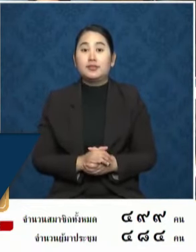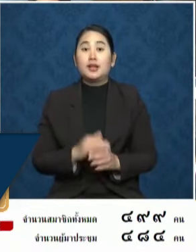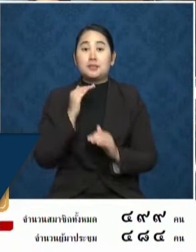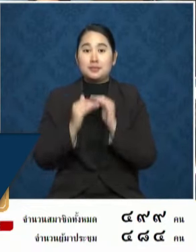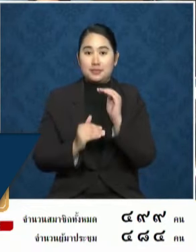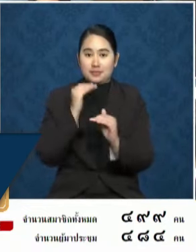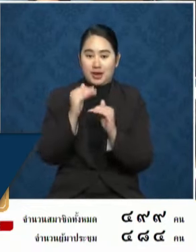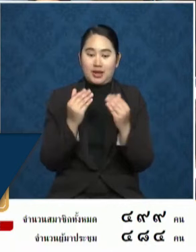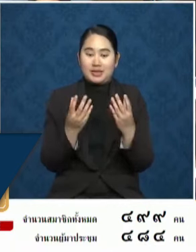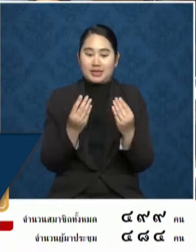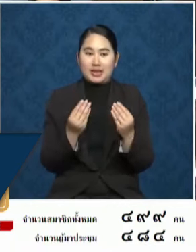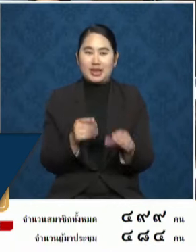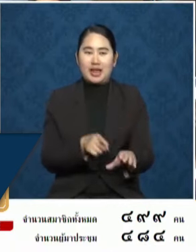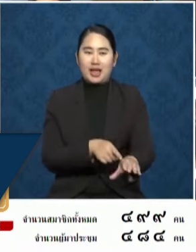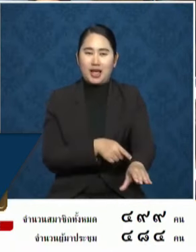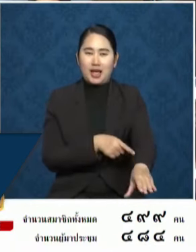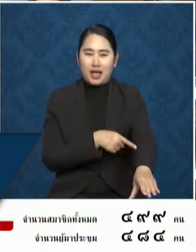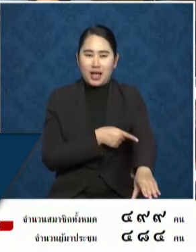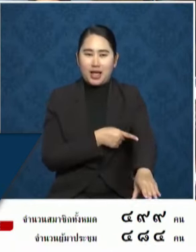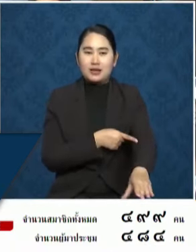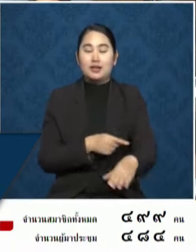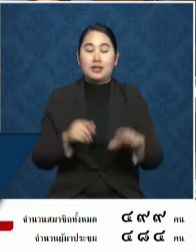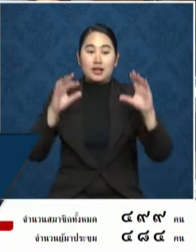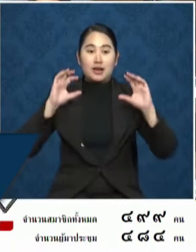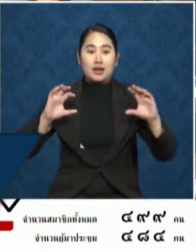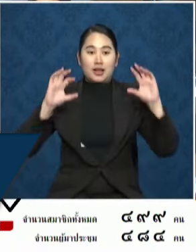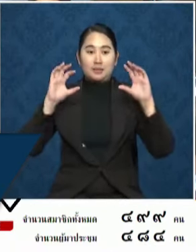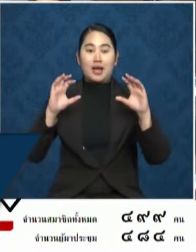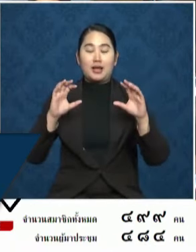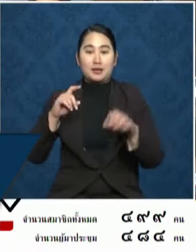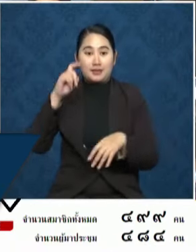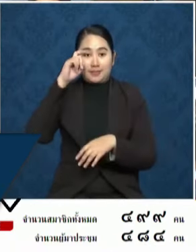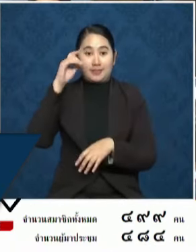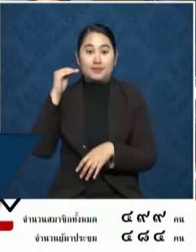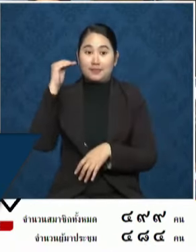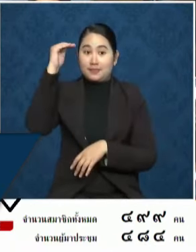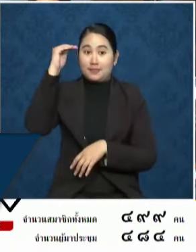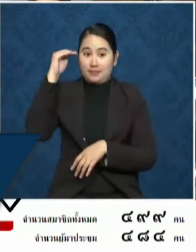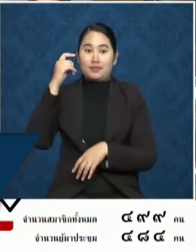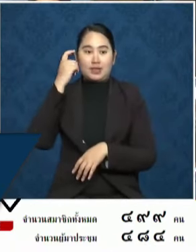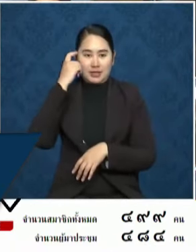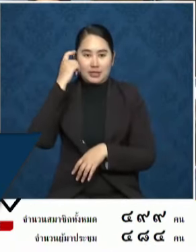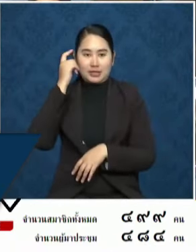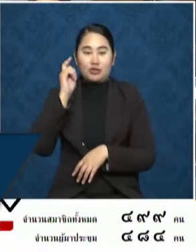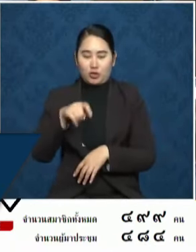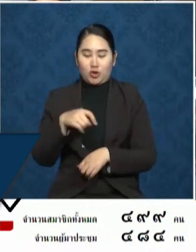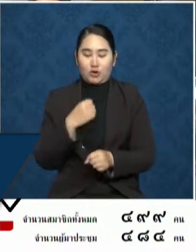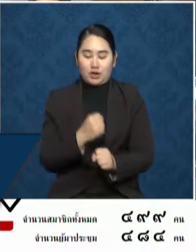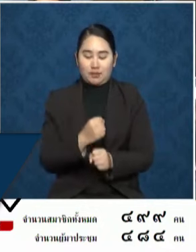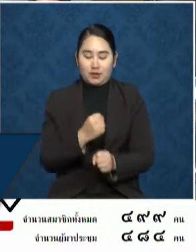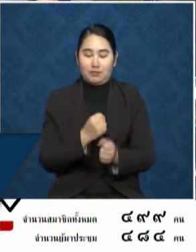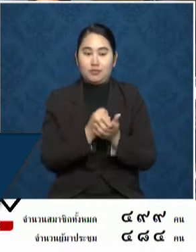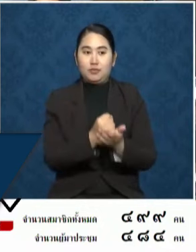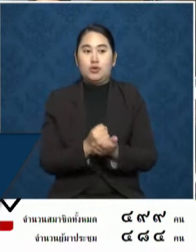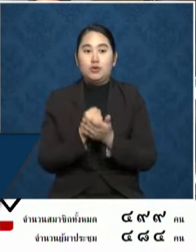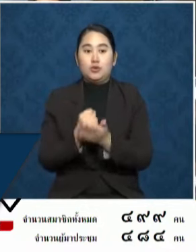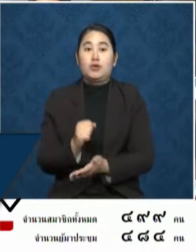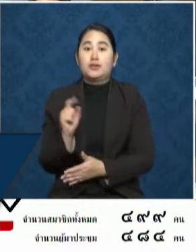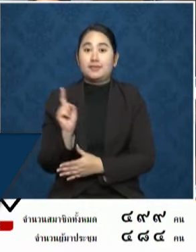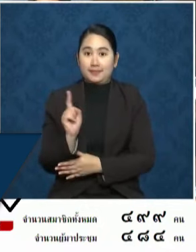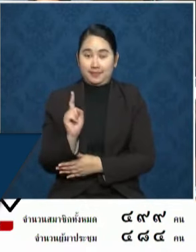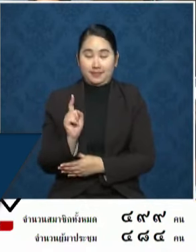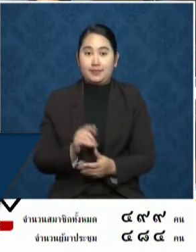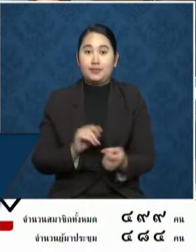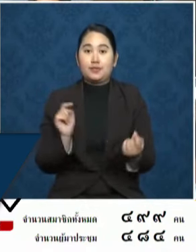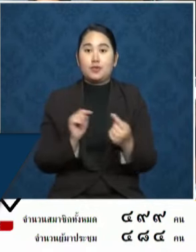พัฒนาื้นที่มันช้าอย่างนี้นะครับรัฐบาลนะครับนายกเศรษฐาต้องกลับมาคิดนะครับว่าจะเอาอย่างไรกับพี่น้องเกษตรนอกพื้น